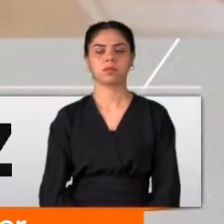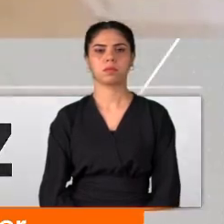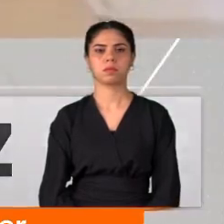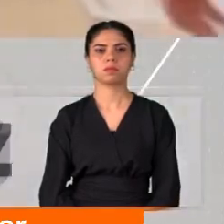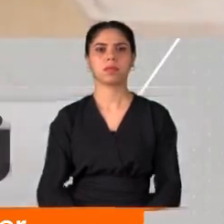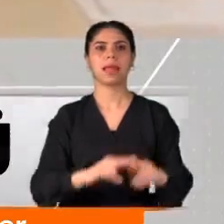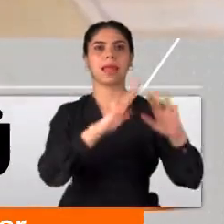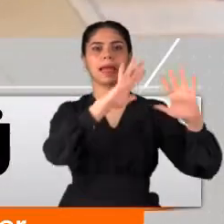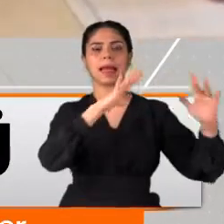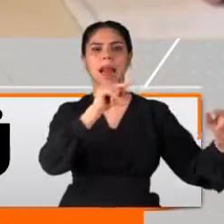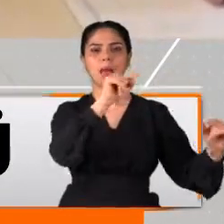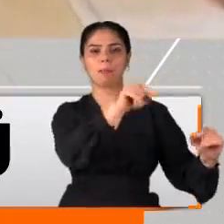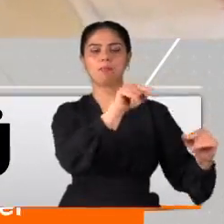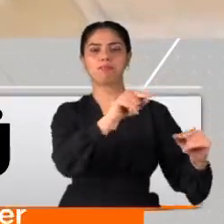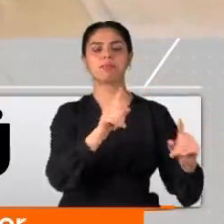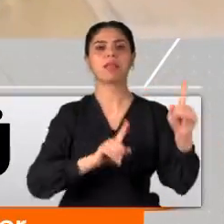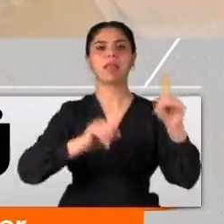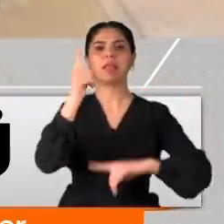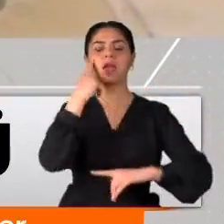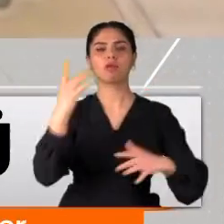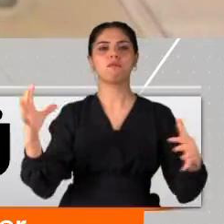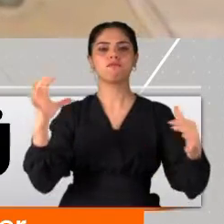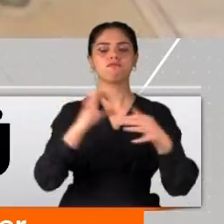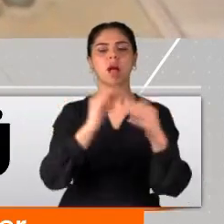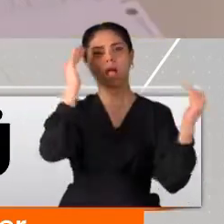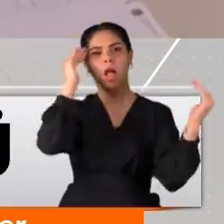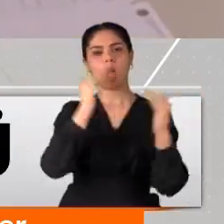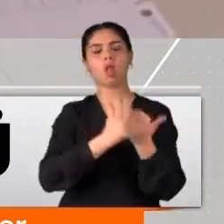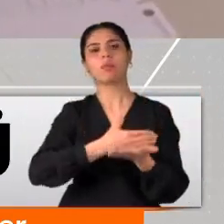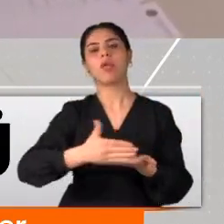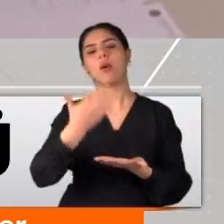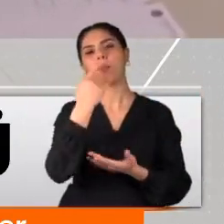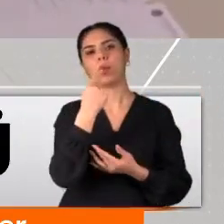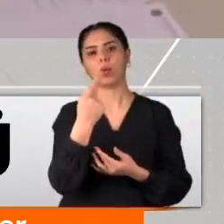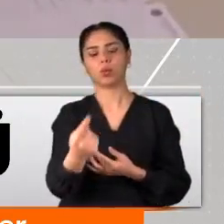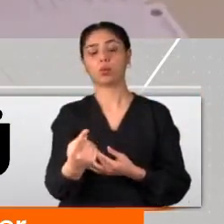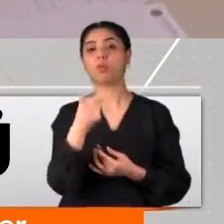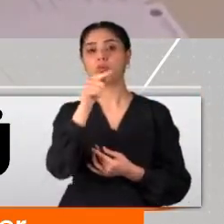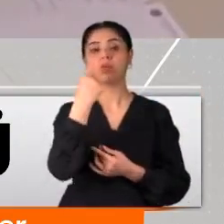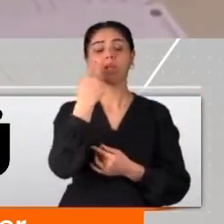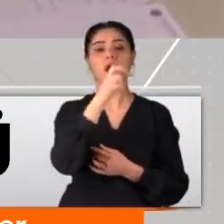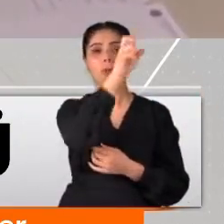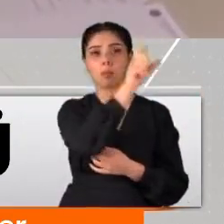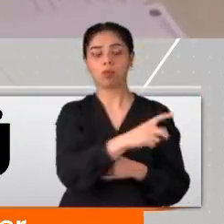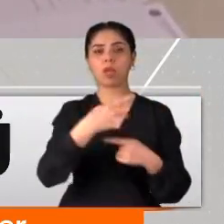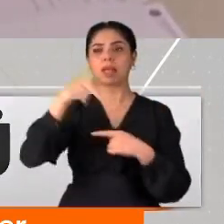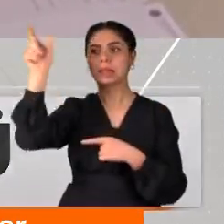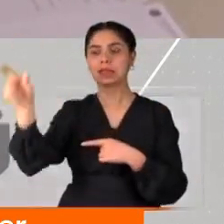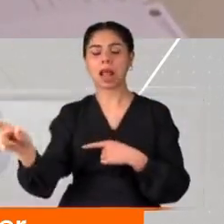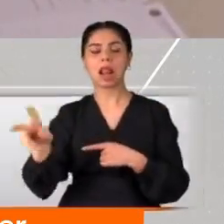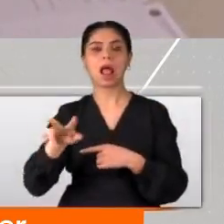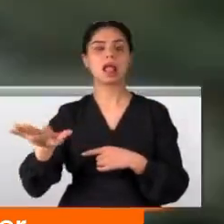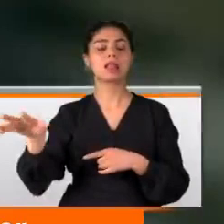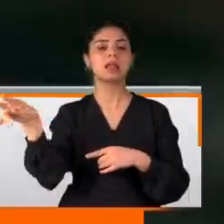Kremlin ise çevrim içi olarak devam eden müzakerelerin ilerlemediği görüşünde. Hal böyle olunca Putin-Zelenski zirvesi için yeterli altyapı da